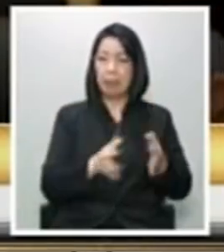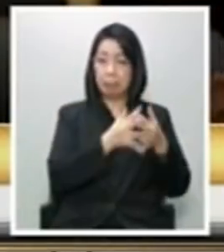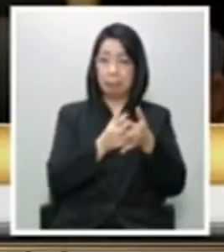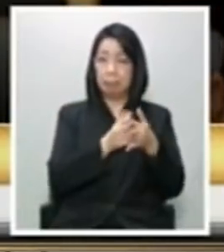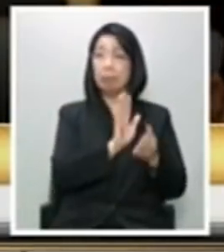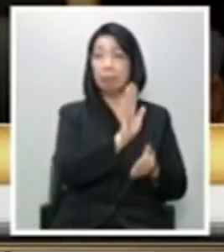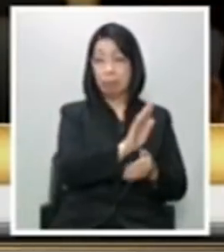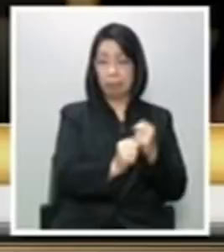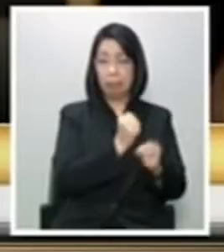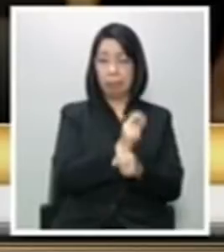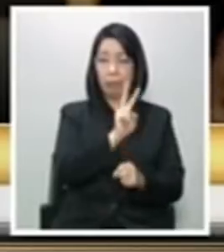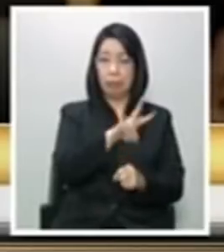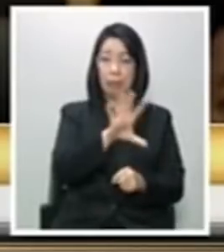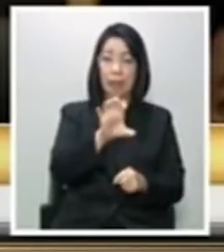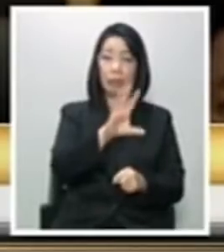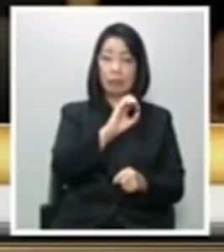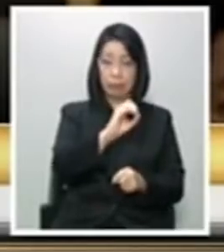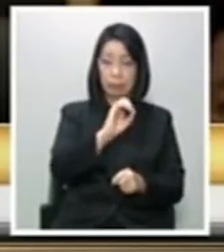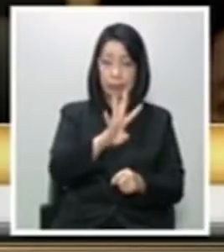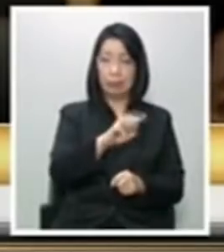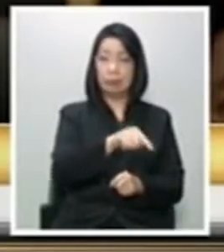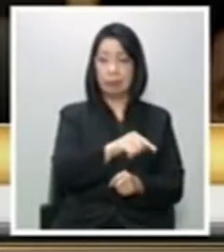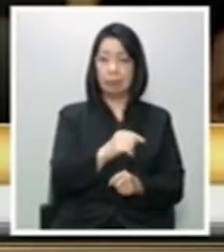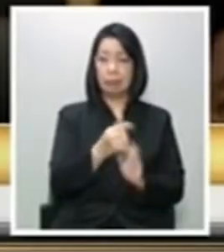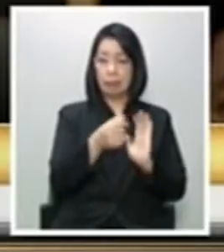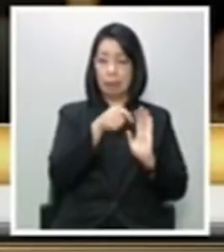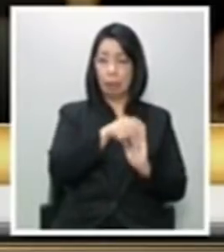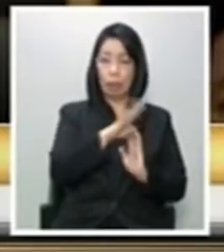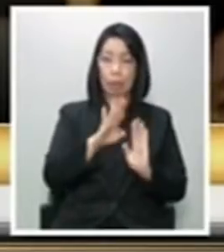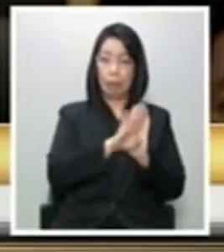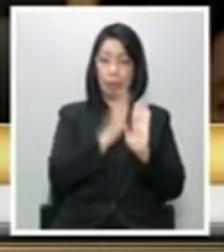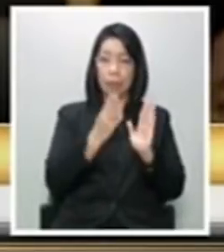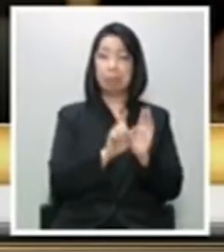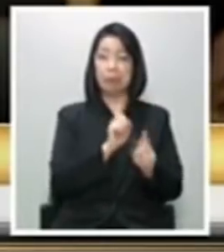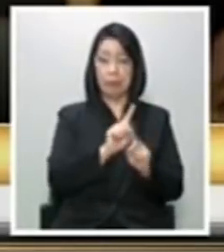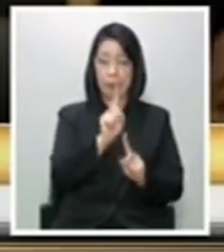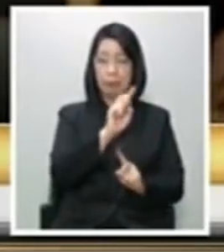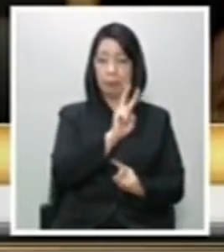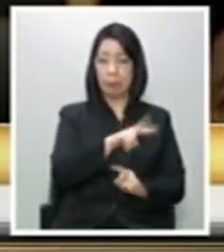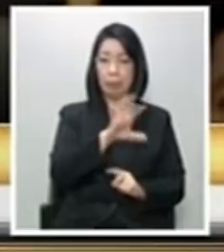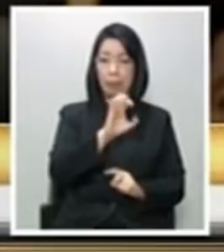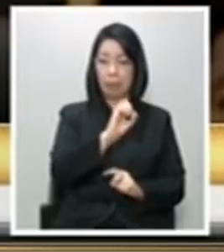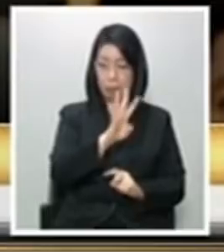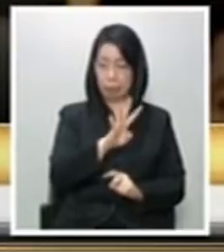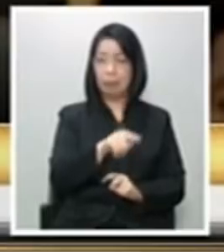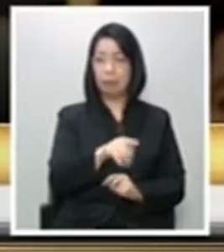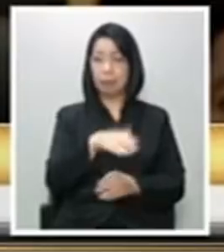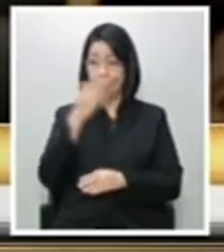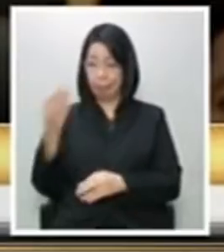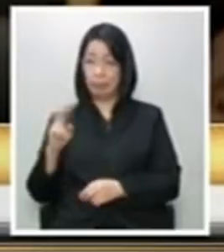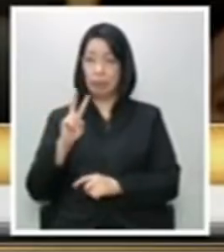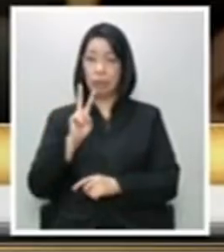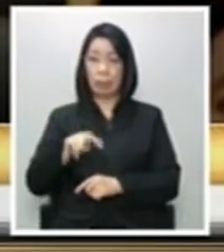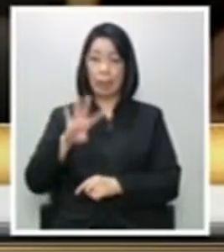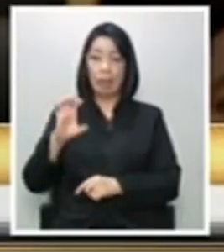มัย2504ทำให้พรบ.อุทยานฉบับแรกของประเทศไทยเกิดขึ้นในปี2504ต่อมาปี